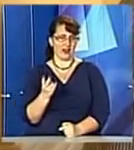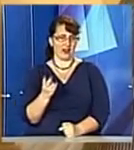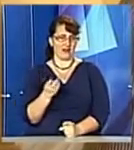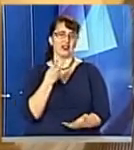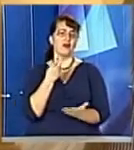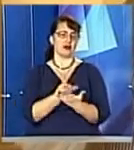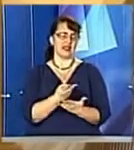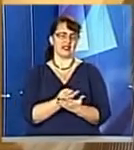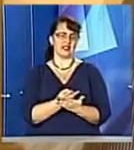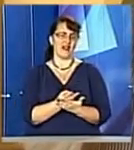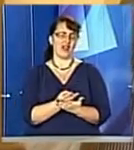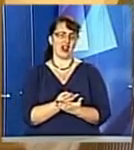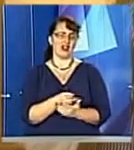представляє